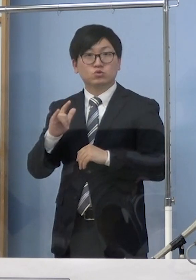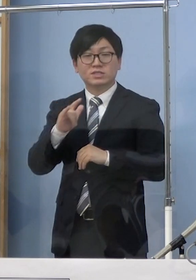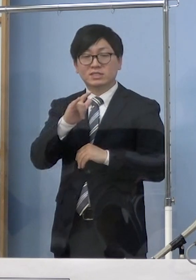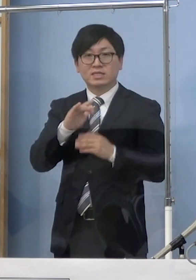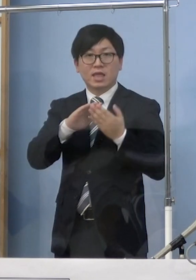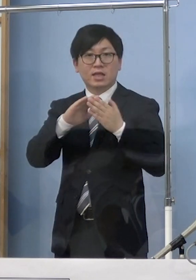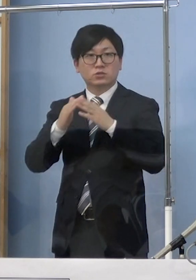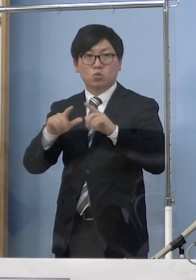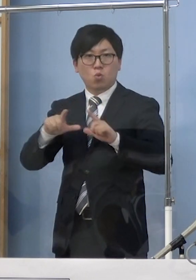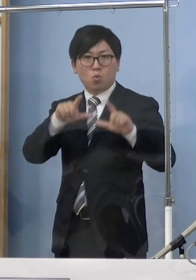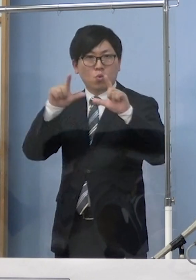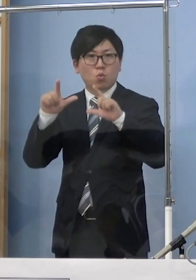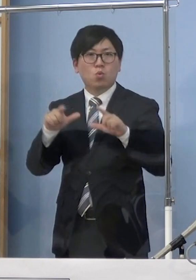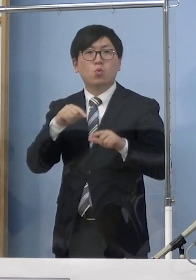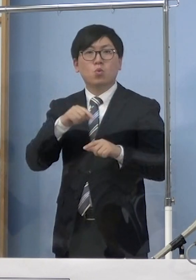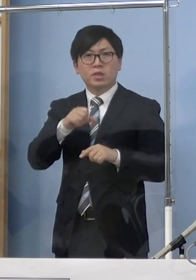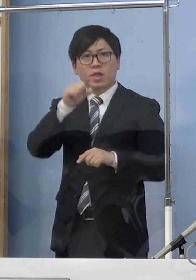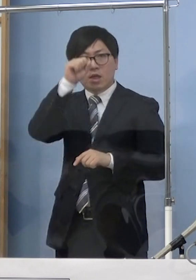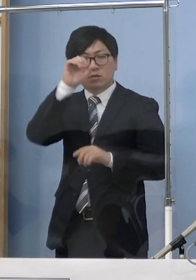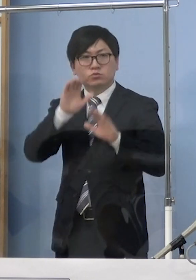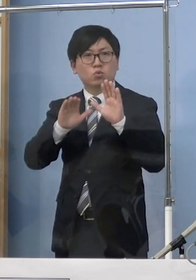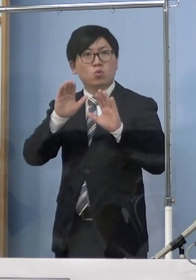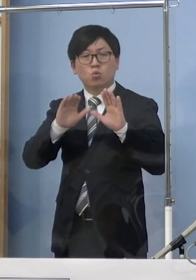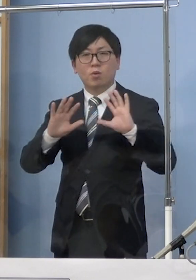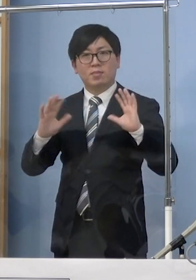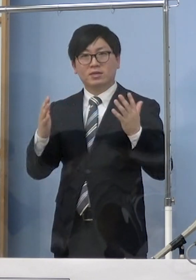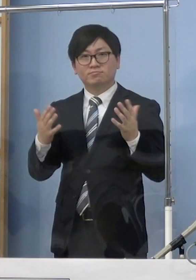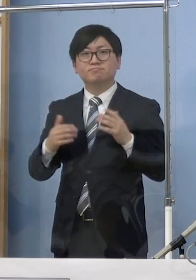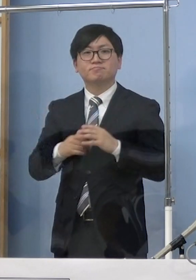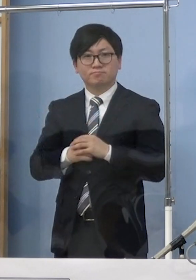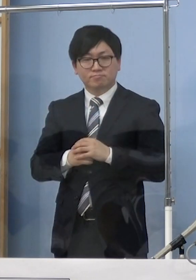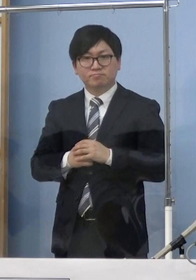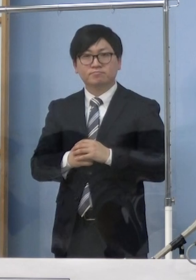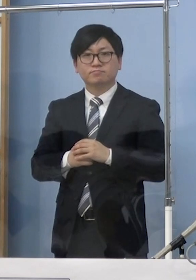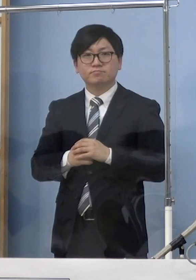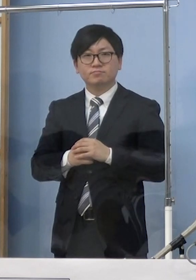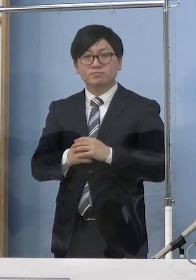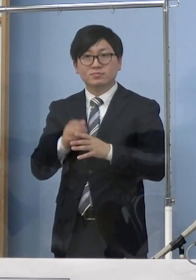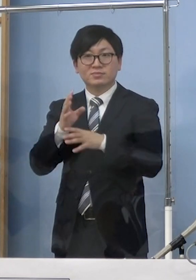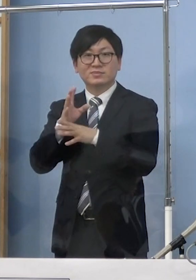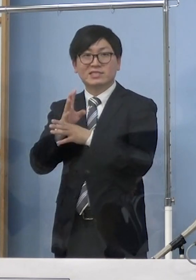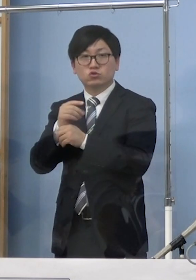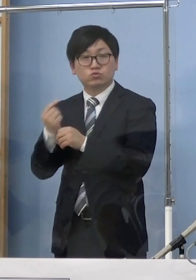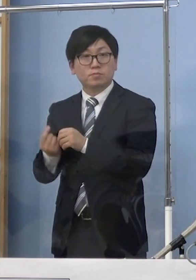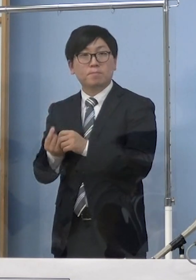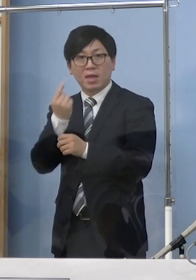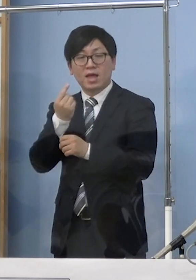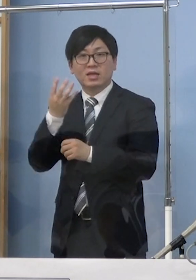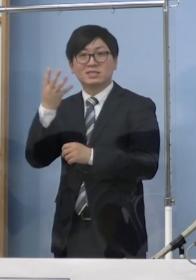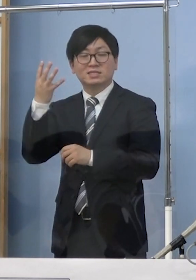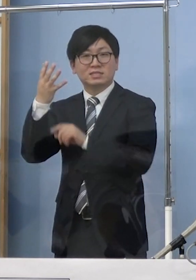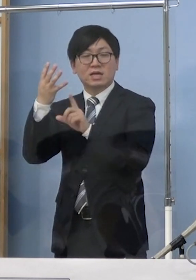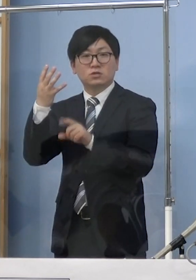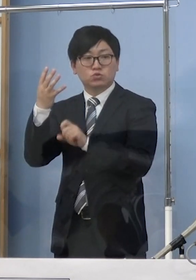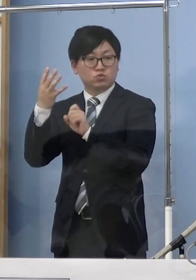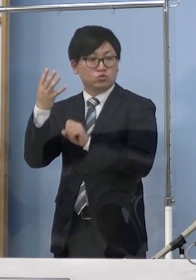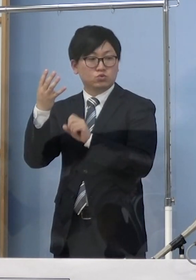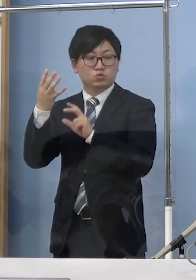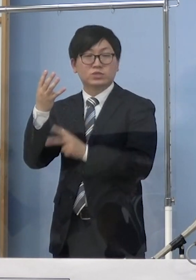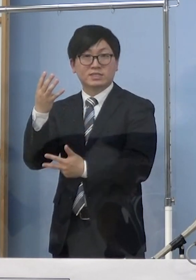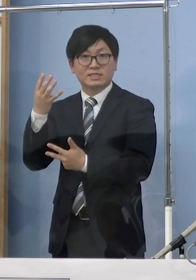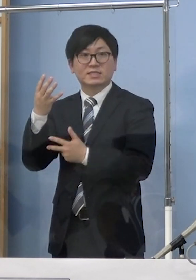です。症状は無症状。発症日は4月の17日になります。